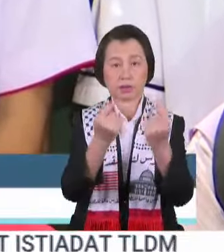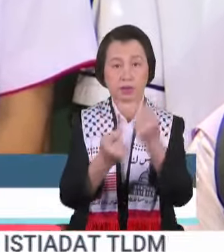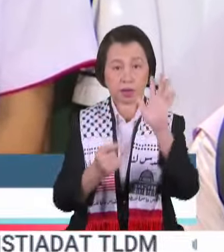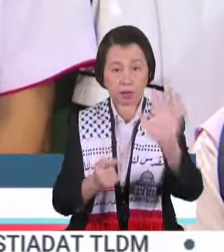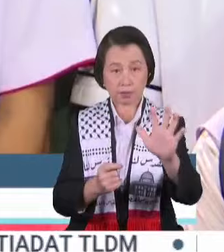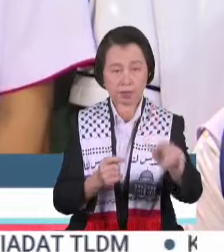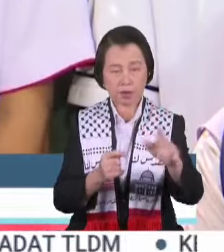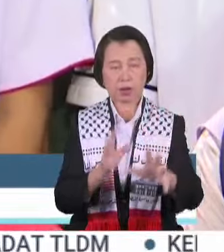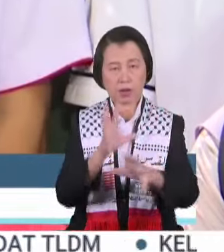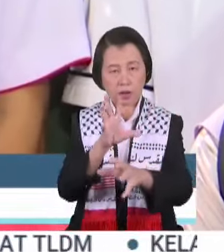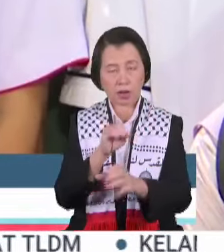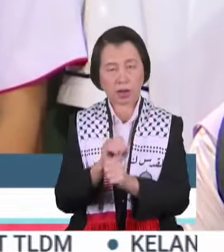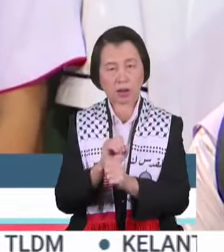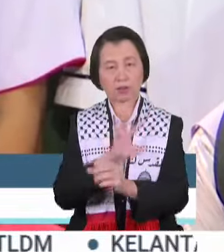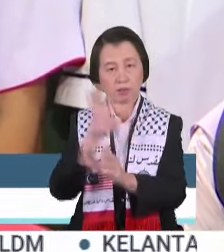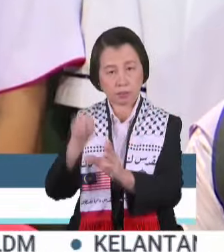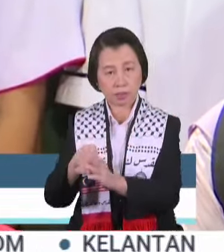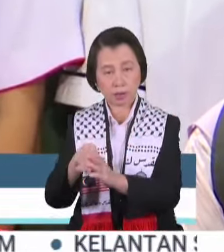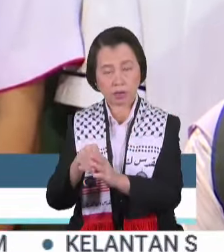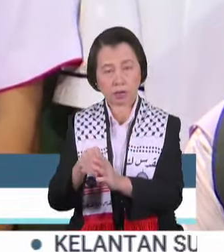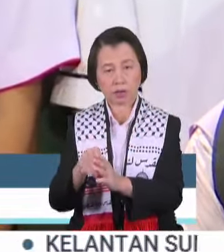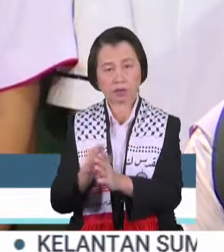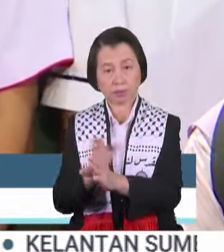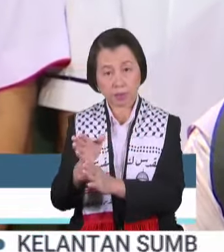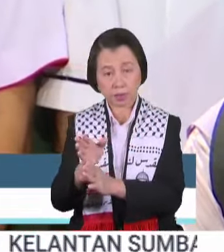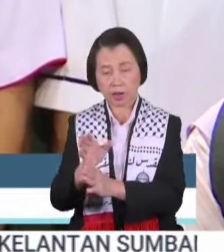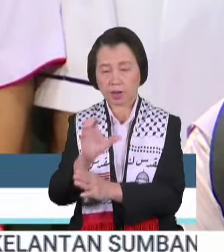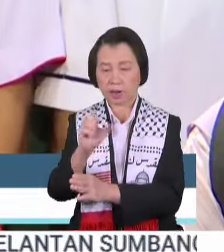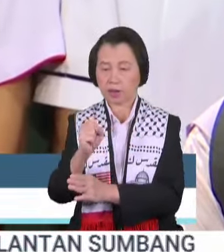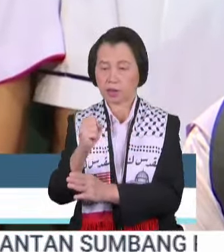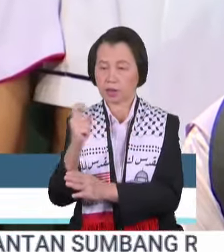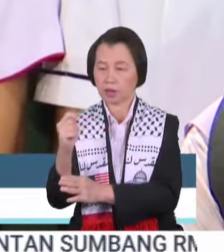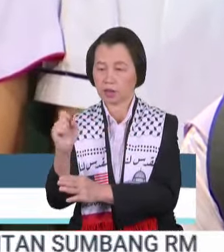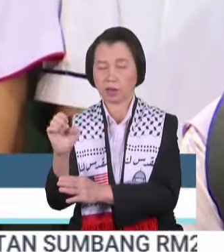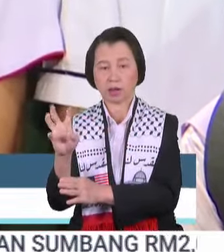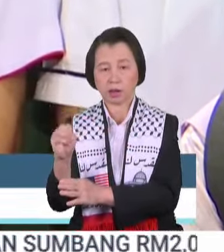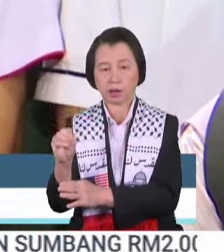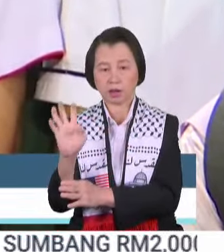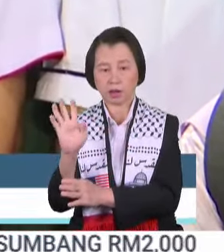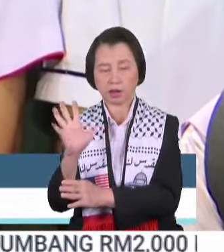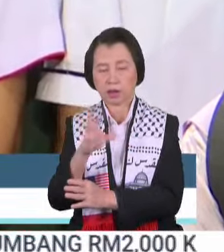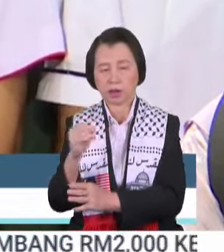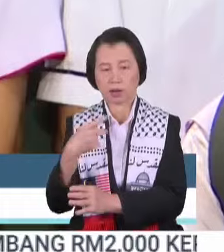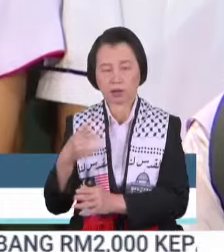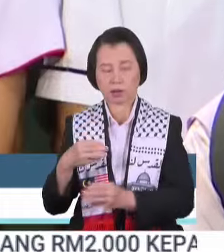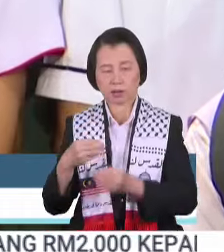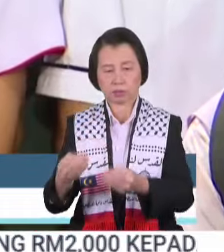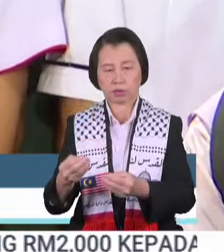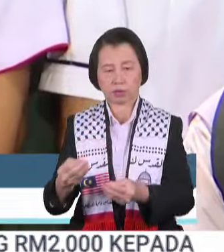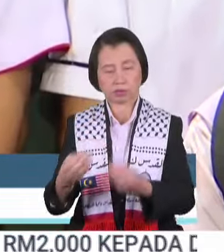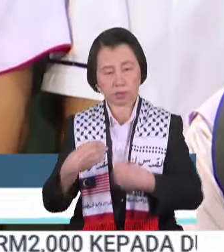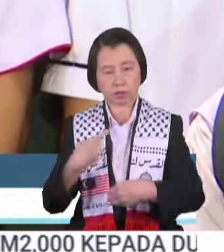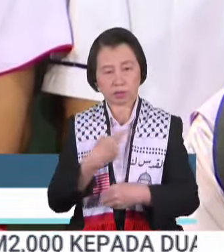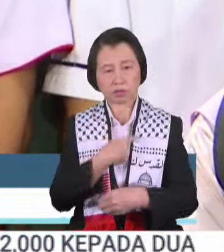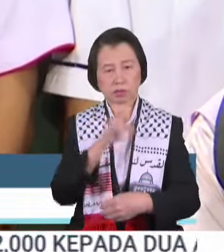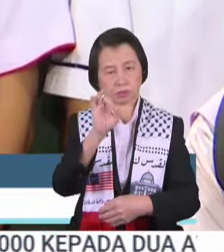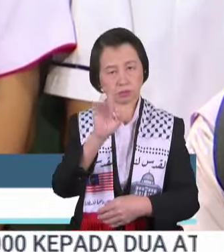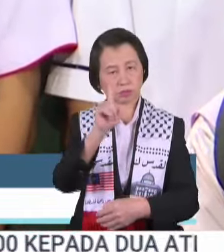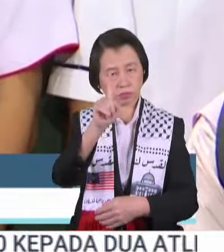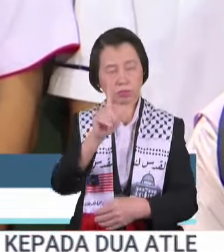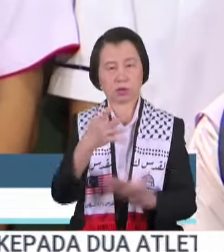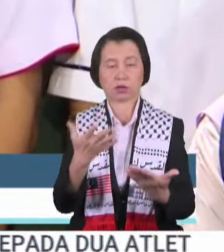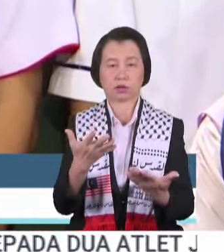mengambil jurusan STEM. Ya. Daripada STEM itu, dia akan masuk ke universiti tenaga kita dan memberikan kita satu pool